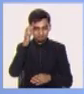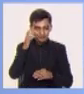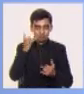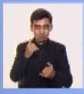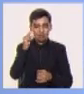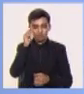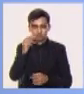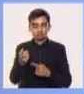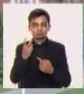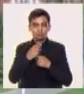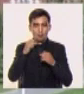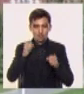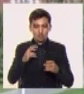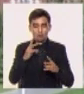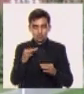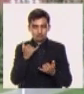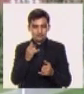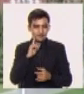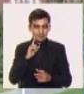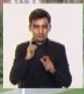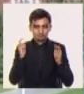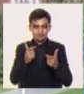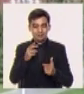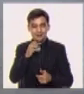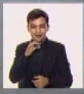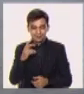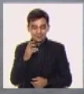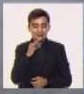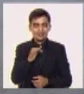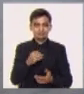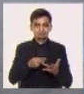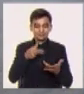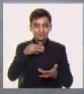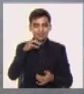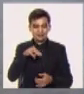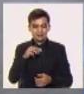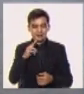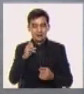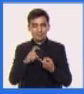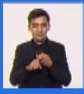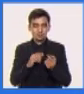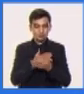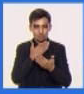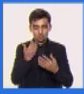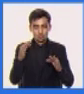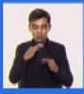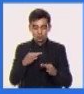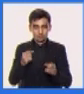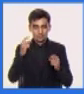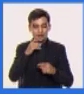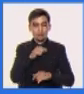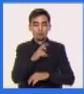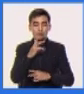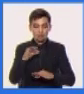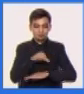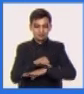учебу, но после двухнедельного карантина и теста на коронавирус. Но для этого границы должны быть открыты. Если прибыть на